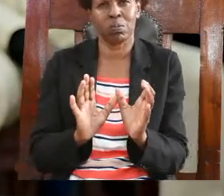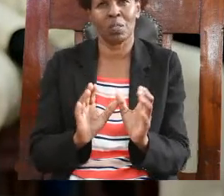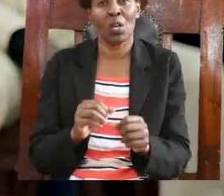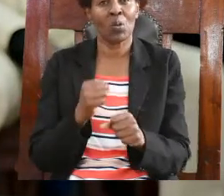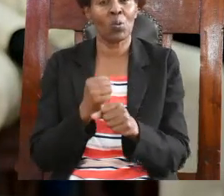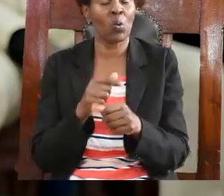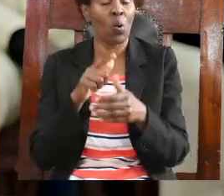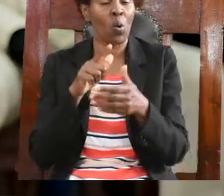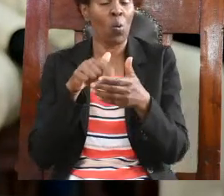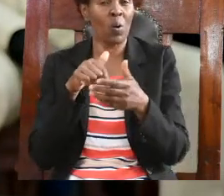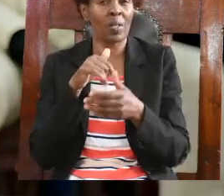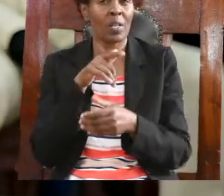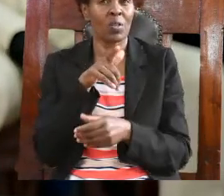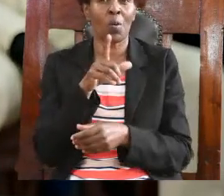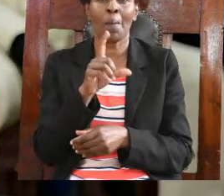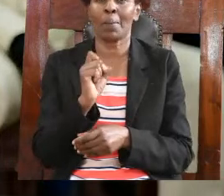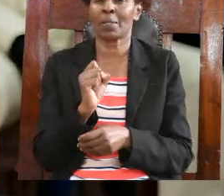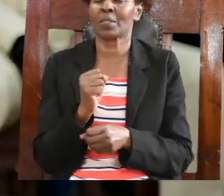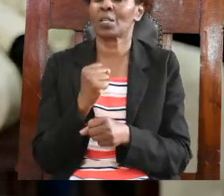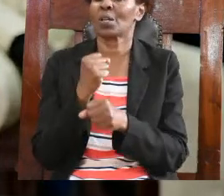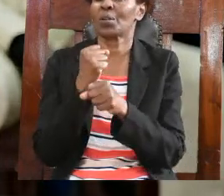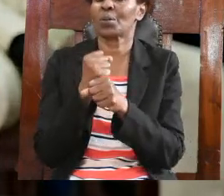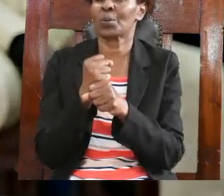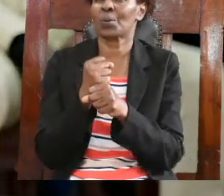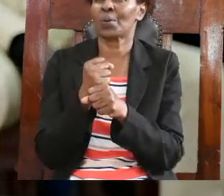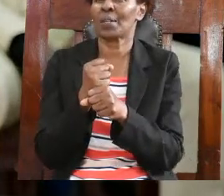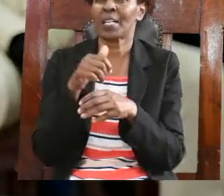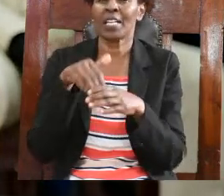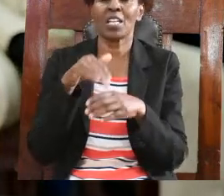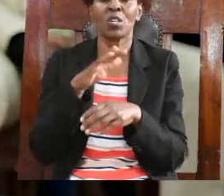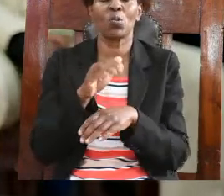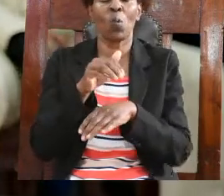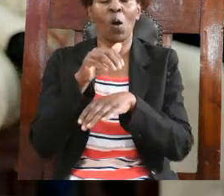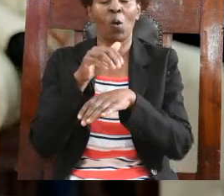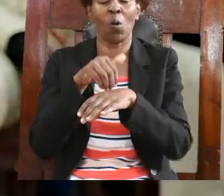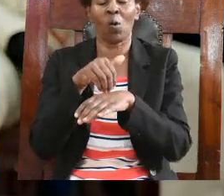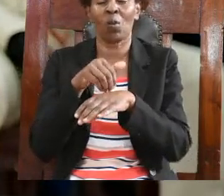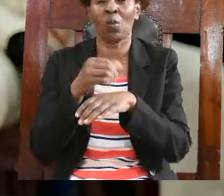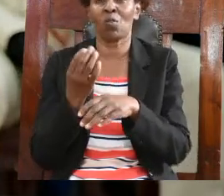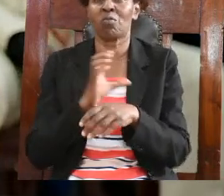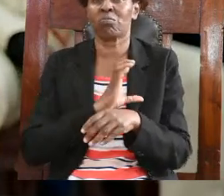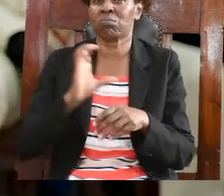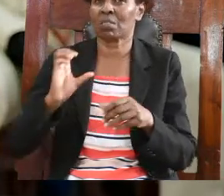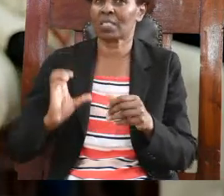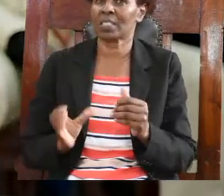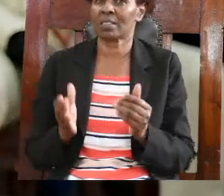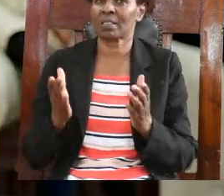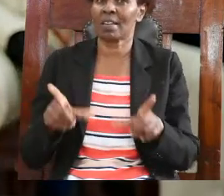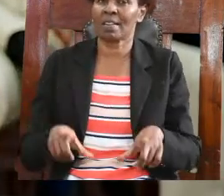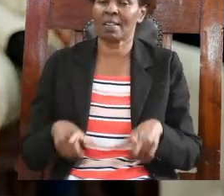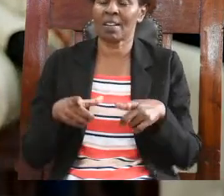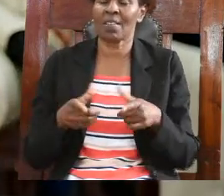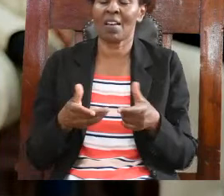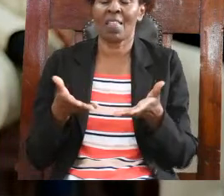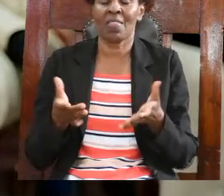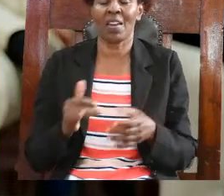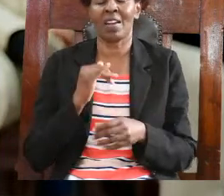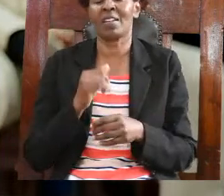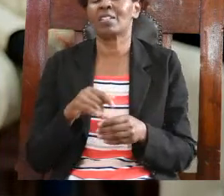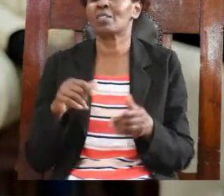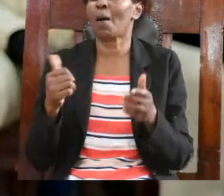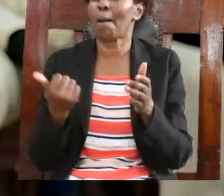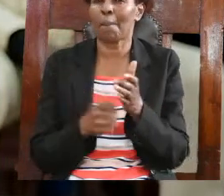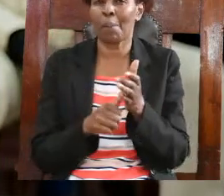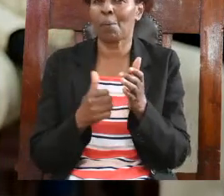ambacho ninapaswa kukifanya katika wito wangu wa Ukristo, basi kuna shida